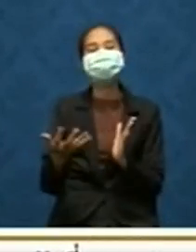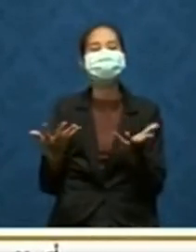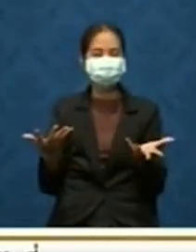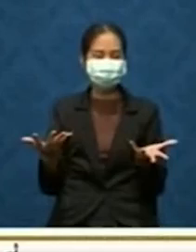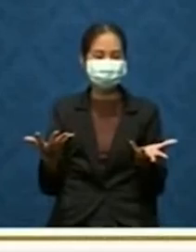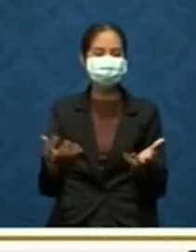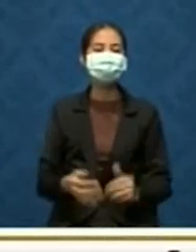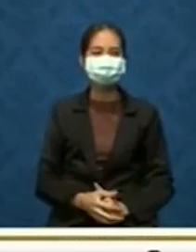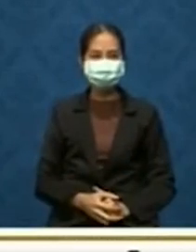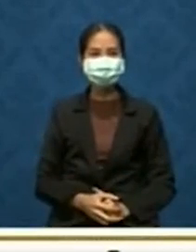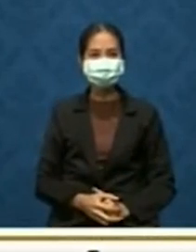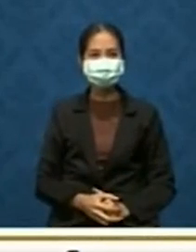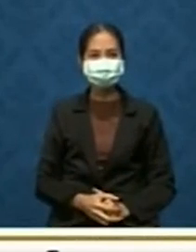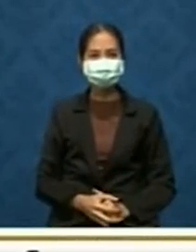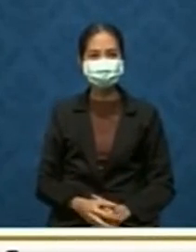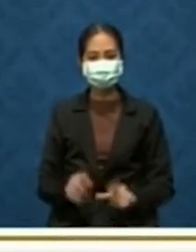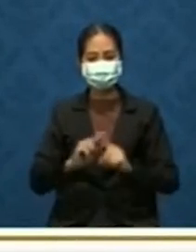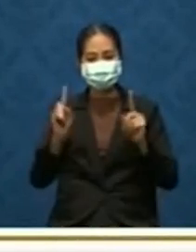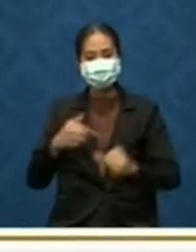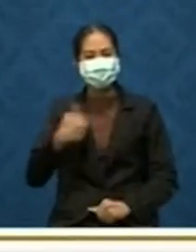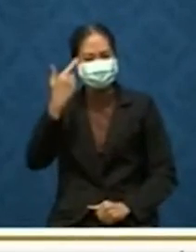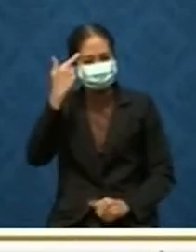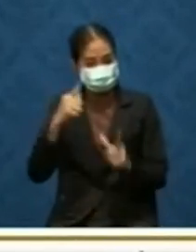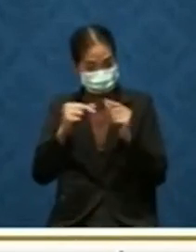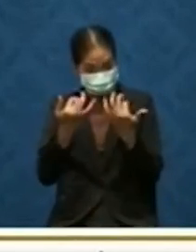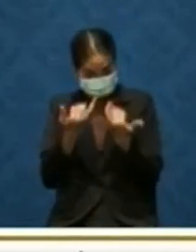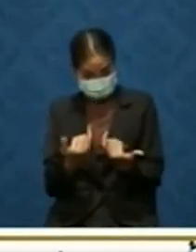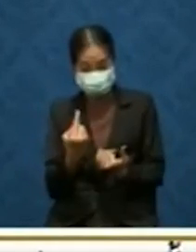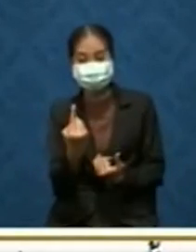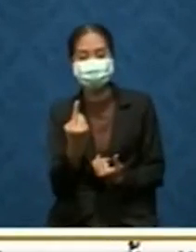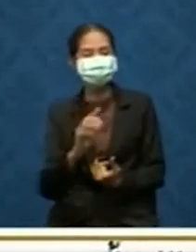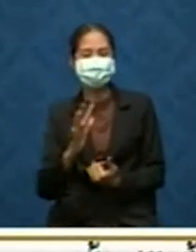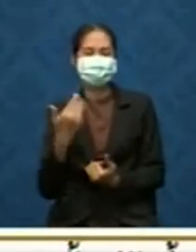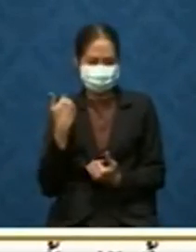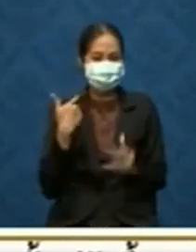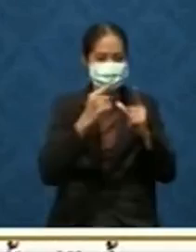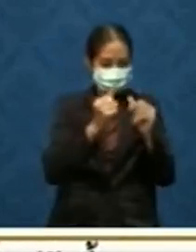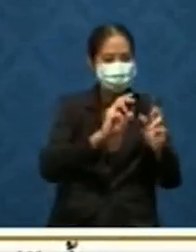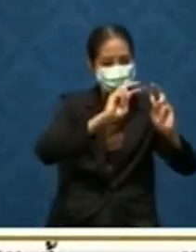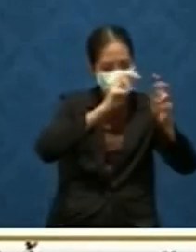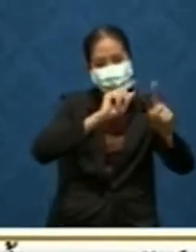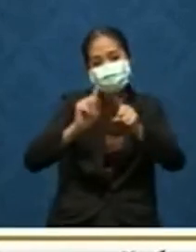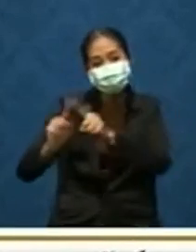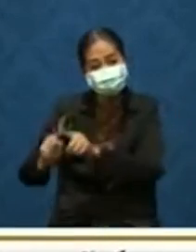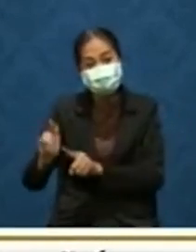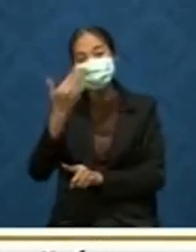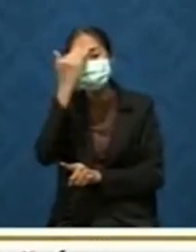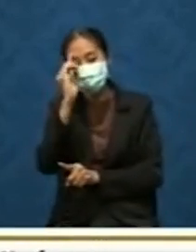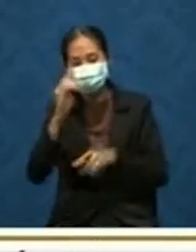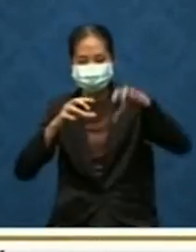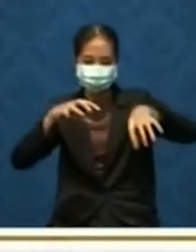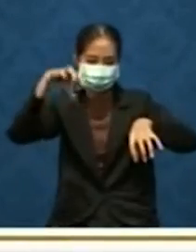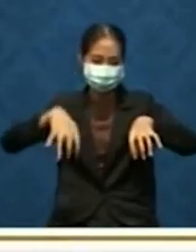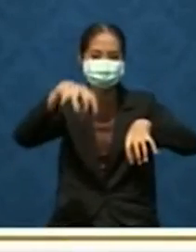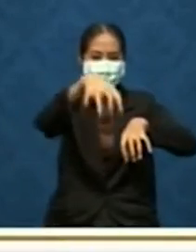3เสาหลักในประเทศไทยนี้ไม่ใช่แค่จะไม่ใช่แค่เรื่องนี้เรื่องเดียวจะกลายเป็นเรื่องหลายๆเรื่องที่เมื่อ 3เสาหลักของอธิปไตยในระบบ